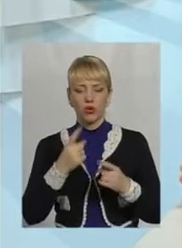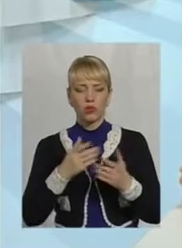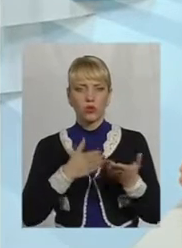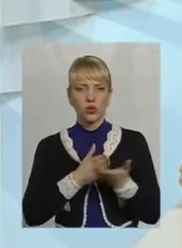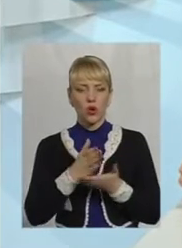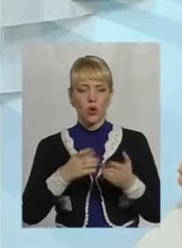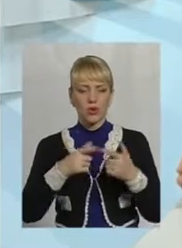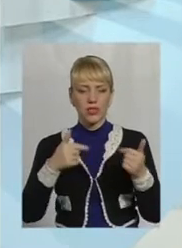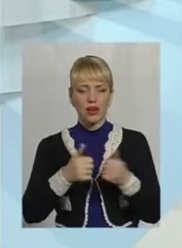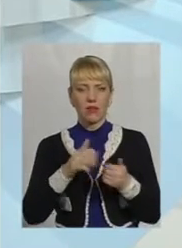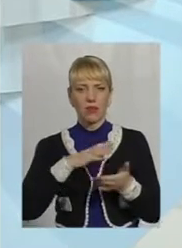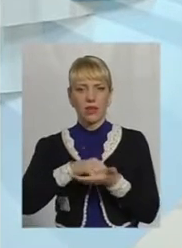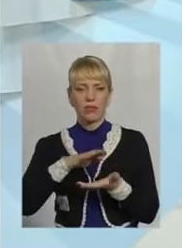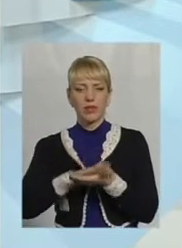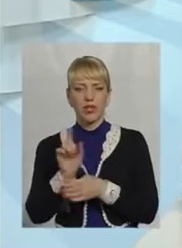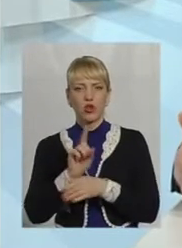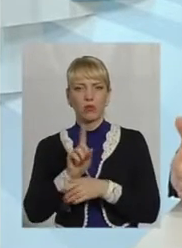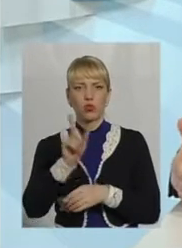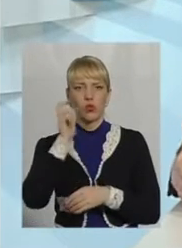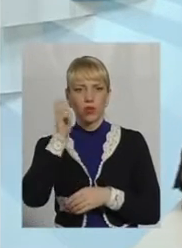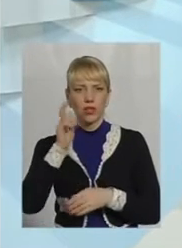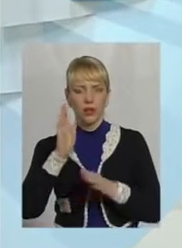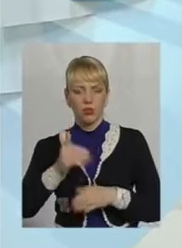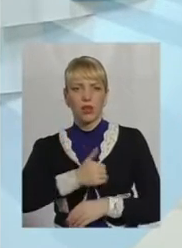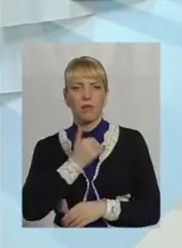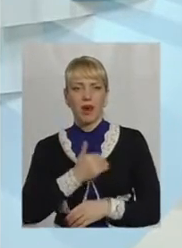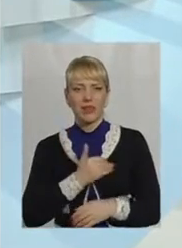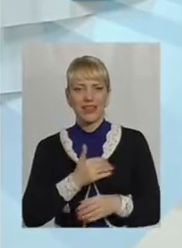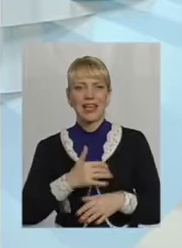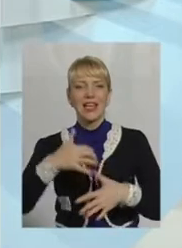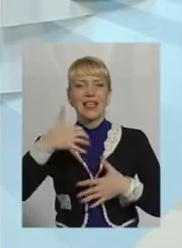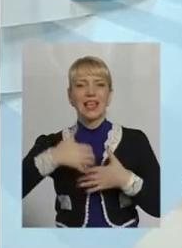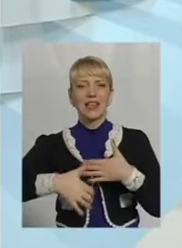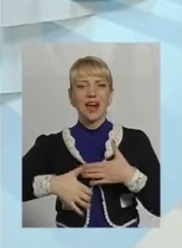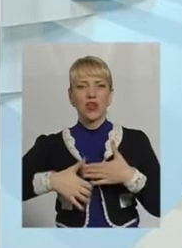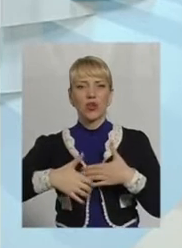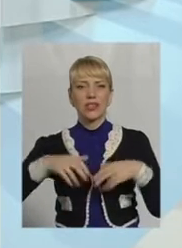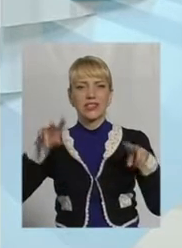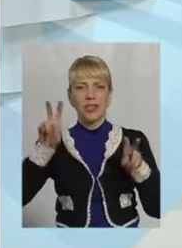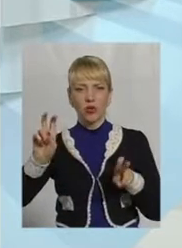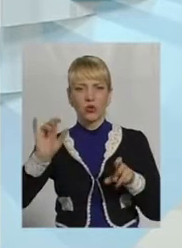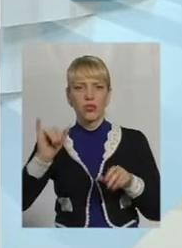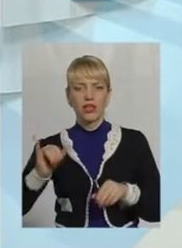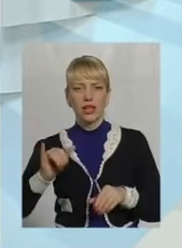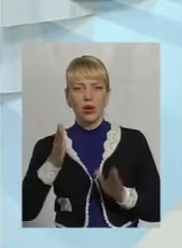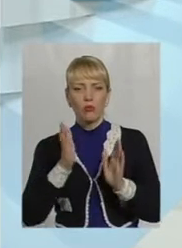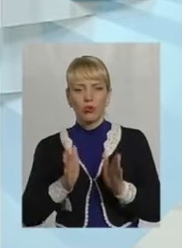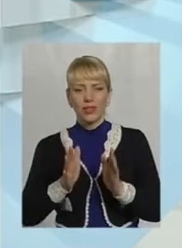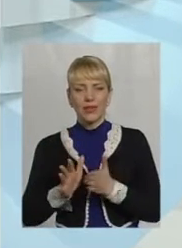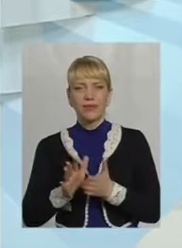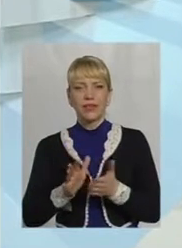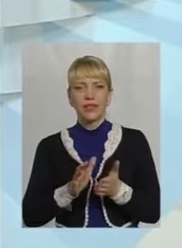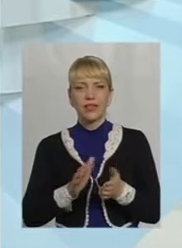була записана норма, що Україна буде прагнути нейтрального статусу і буде